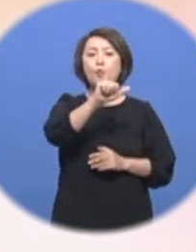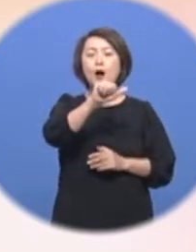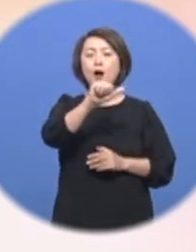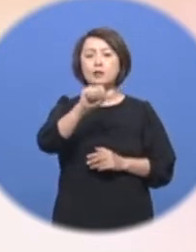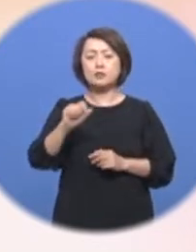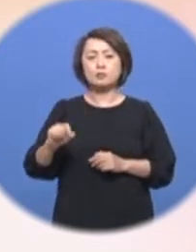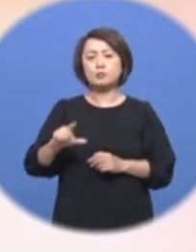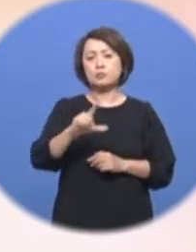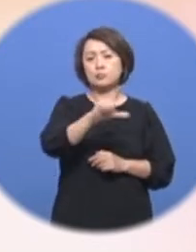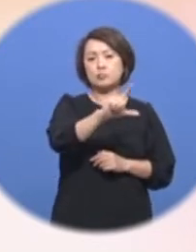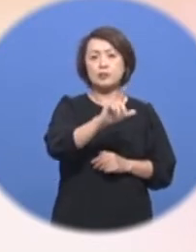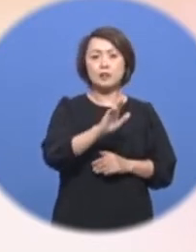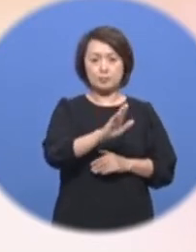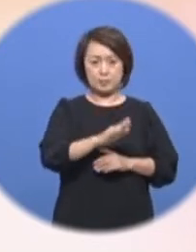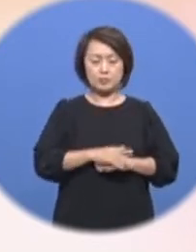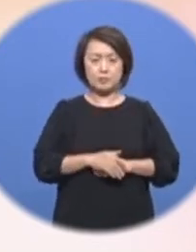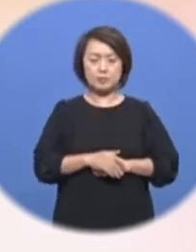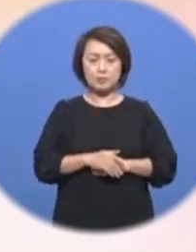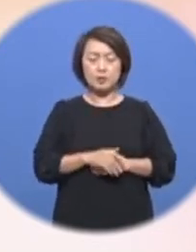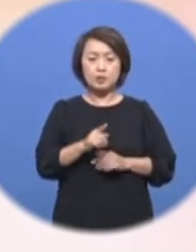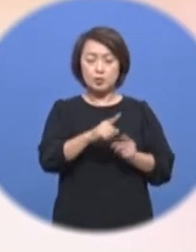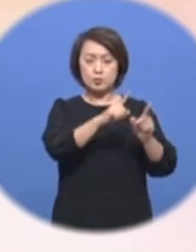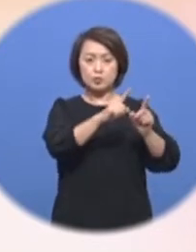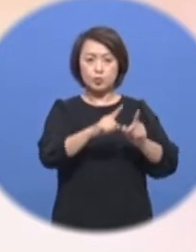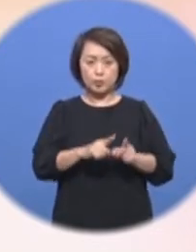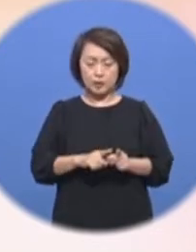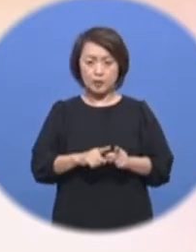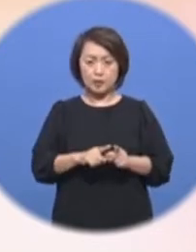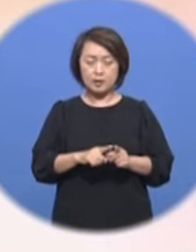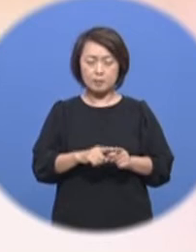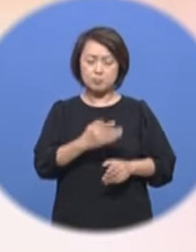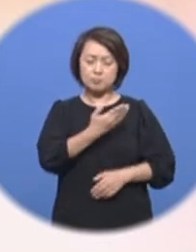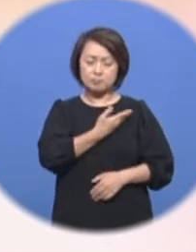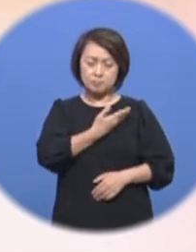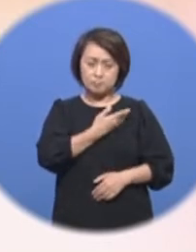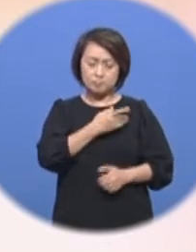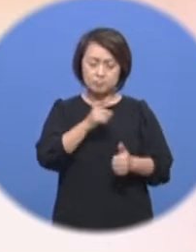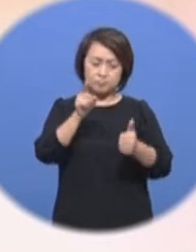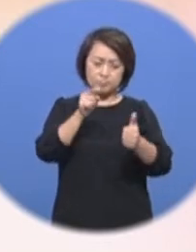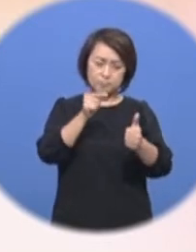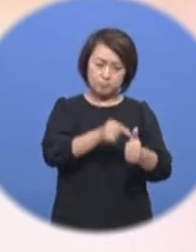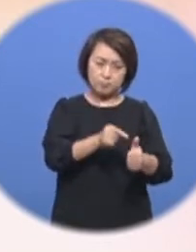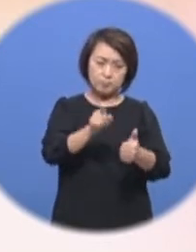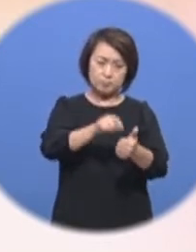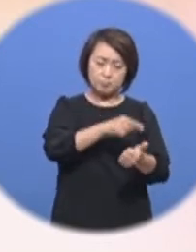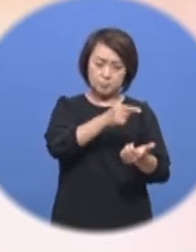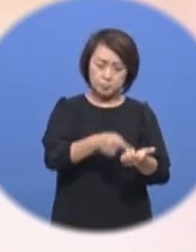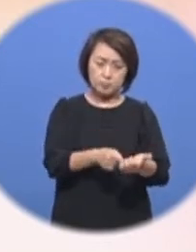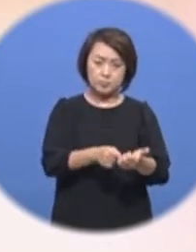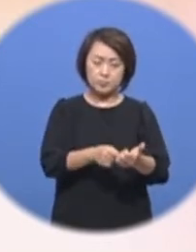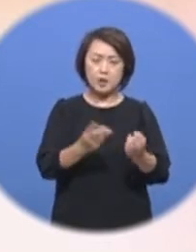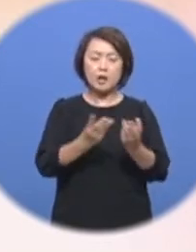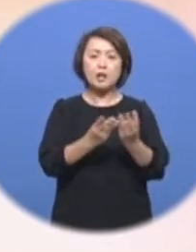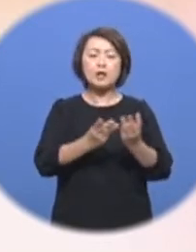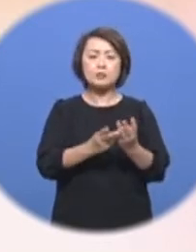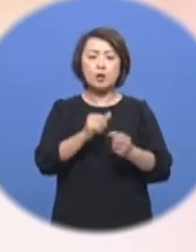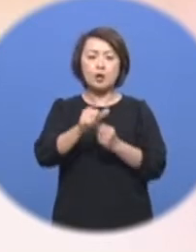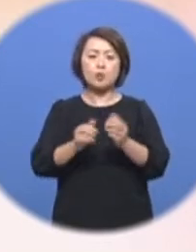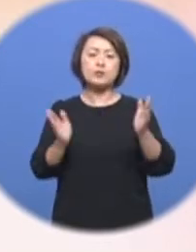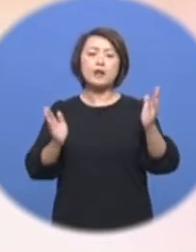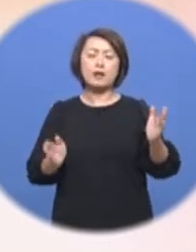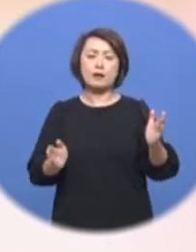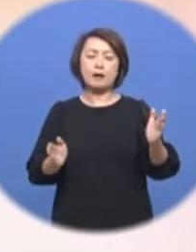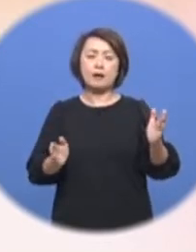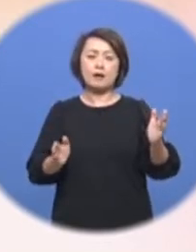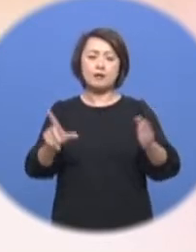。それに伴ってやむを得ず殺処分に至る数は5年間で